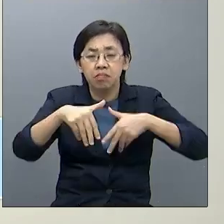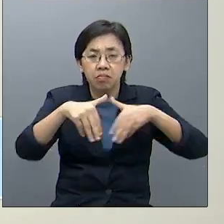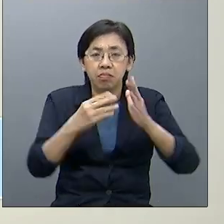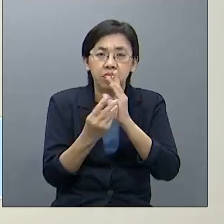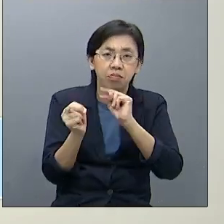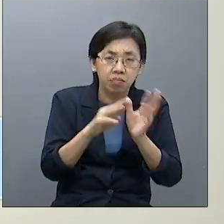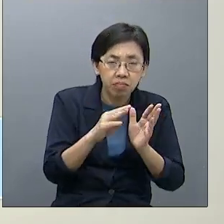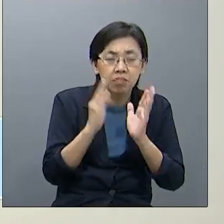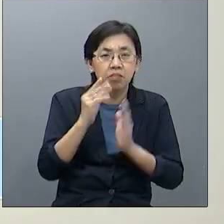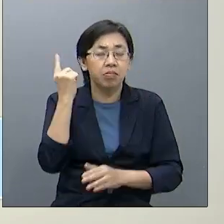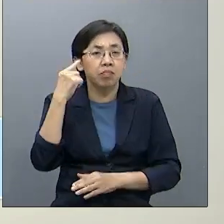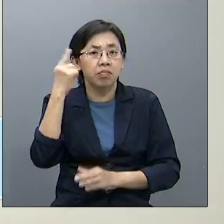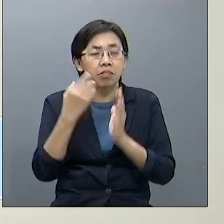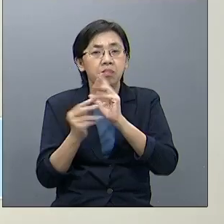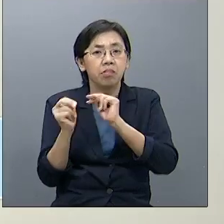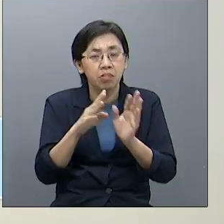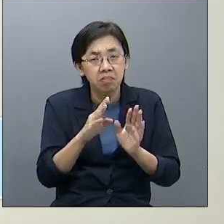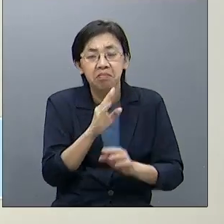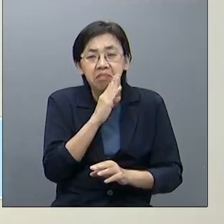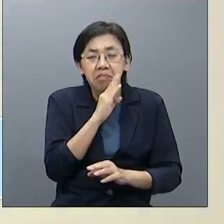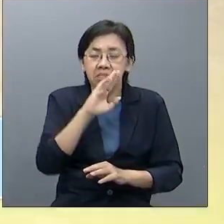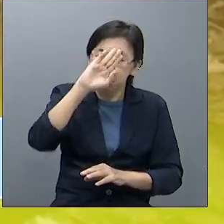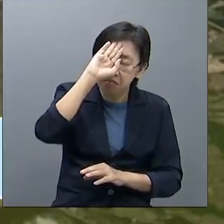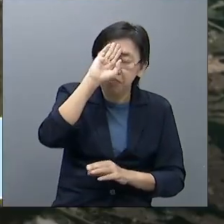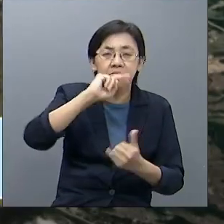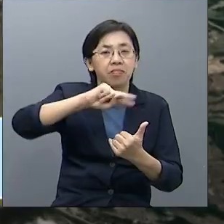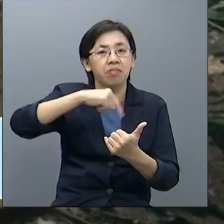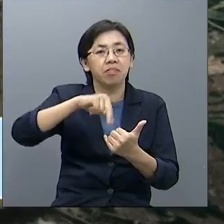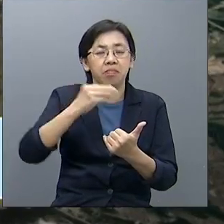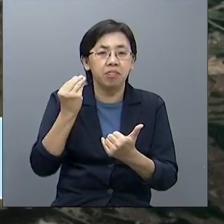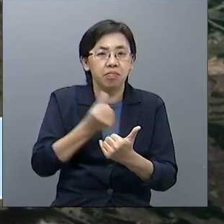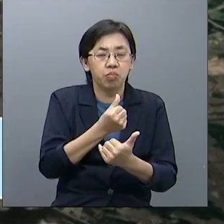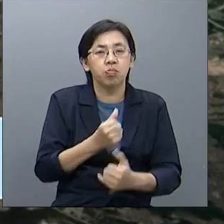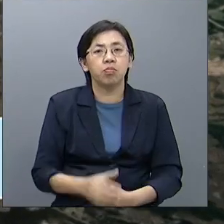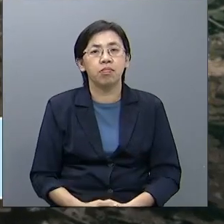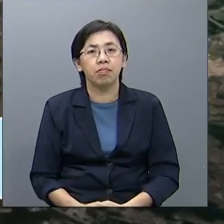ยวที่เข้าสู่จังหวัดเราเนี่ยนะจะได้รับการดูแลอย่างทันท่วงที